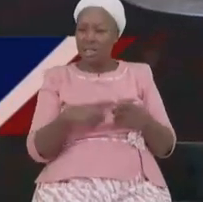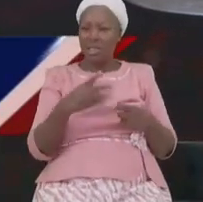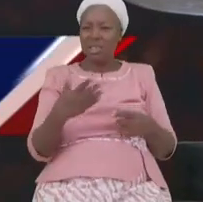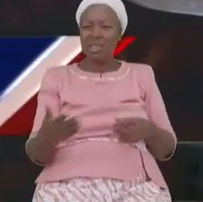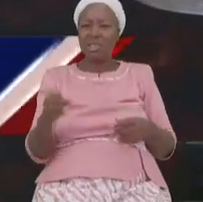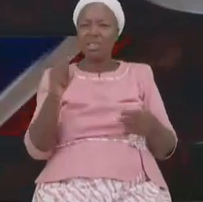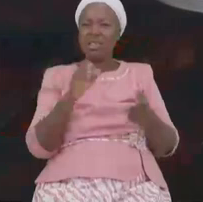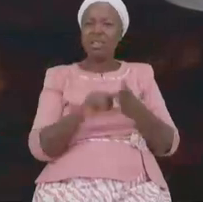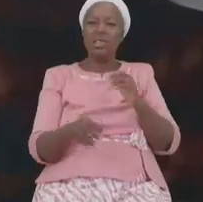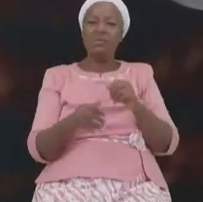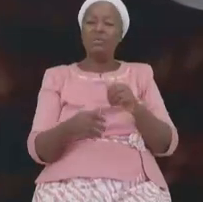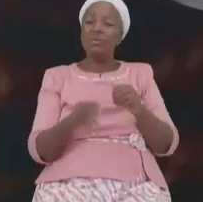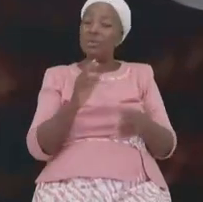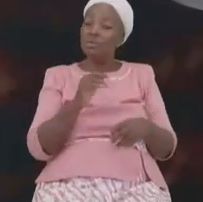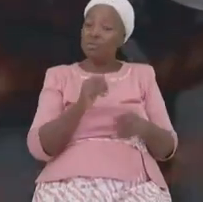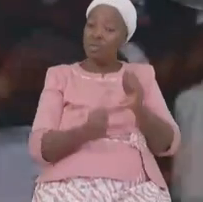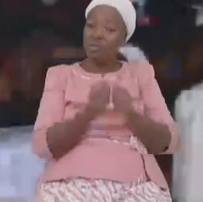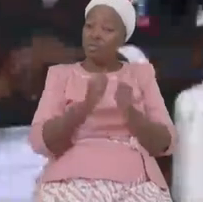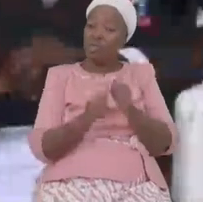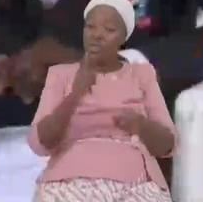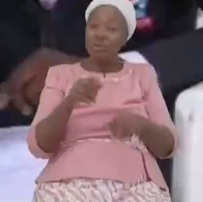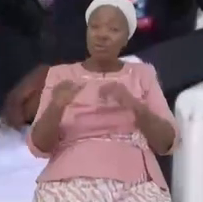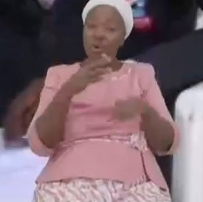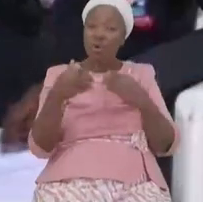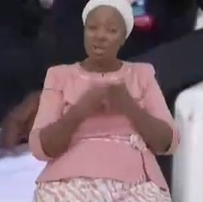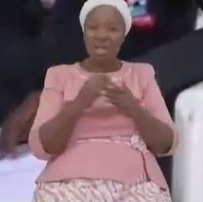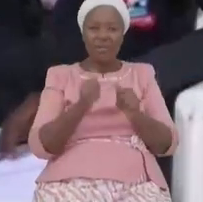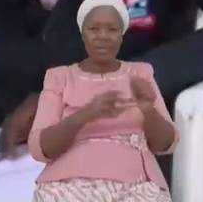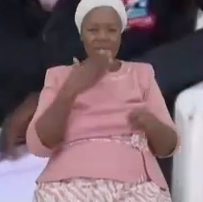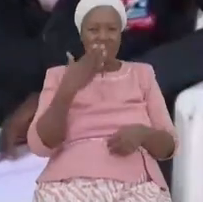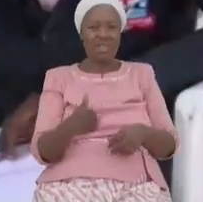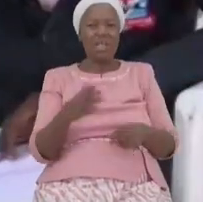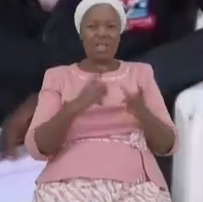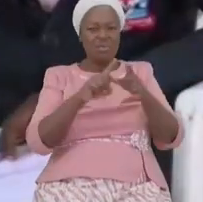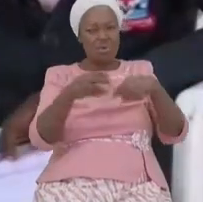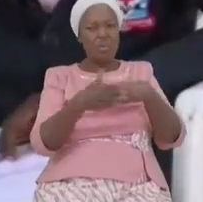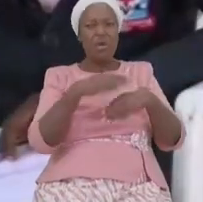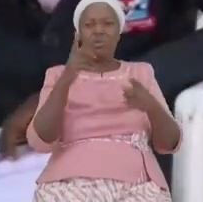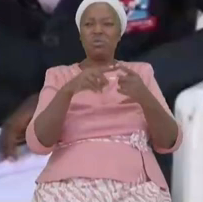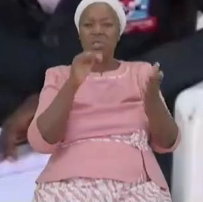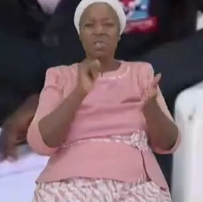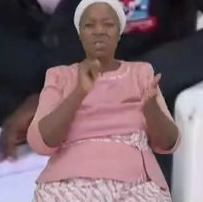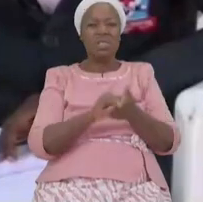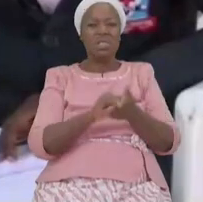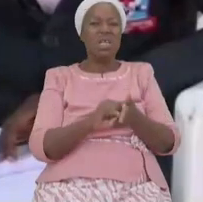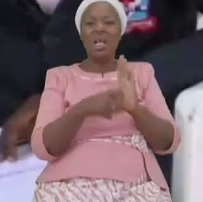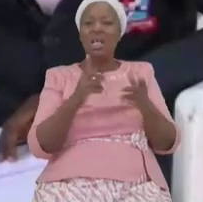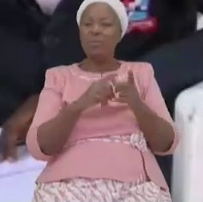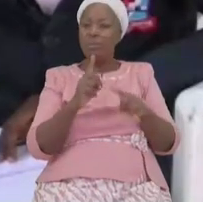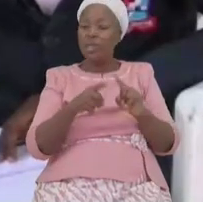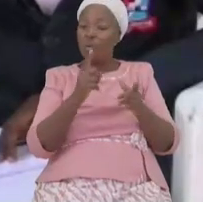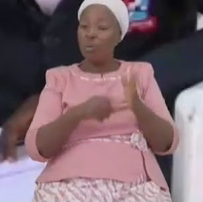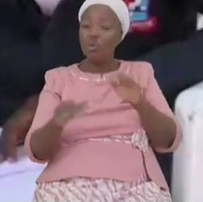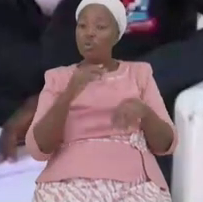avec lesquelles tu fais cela, ces choses sont encore disponibles. Tu vas retourner à ces choses. Qu'est-ce qu'il faut faire? Ôte le levain, ôte